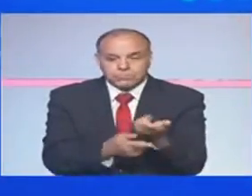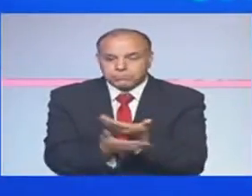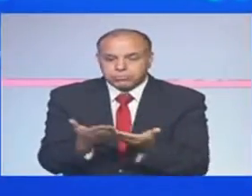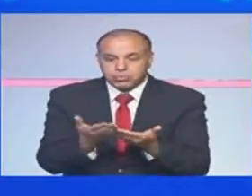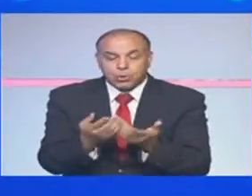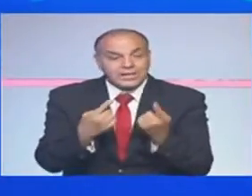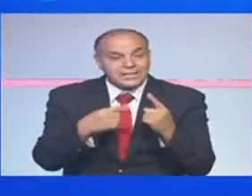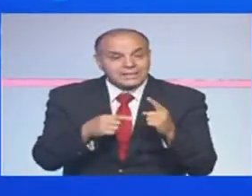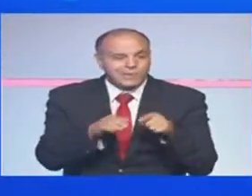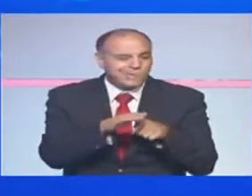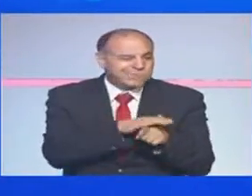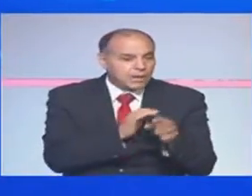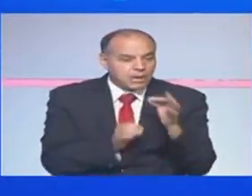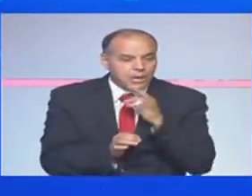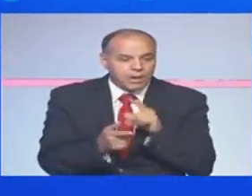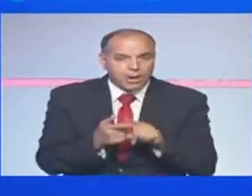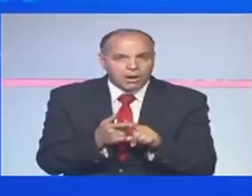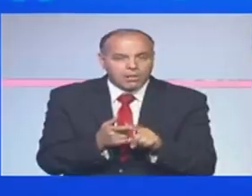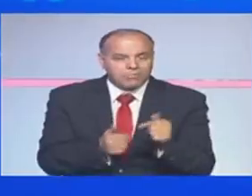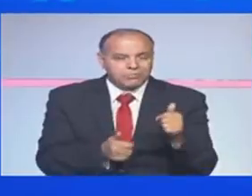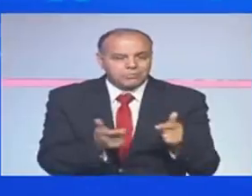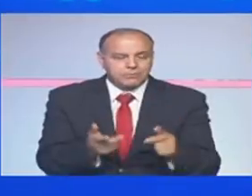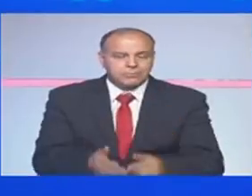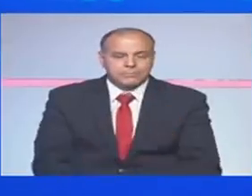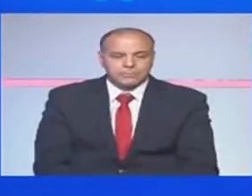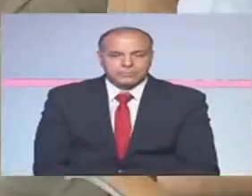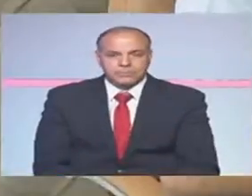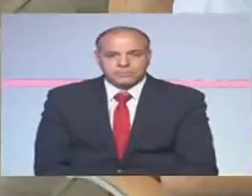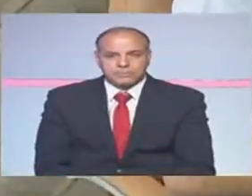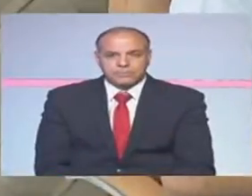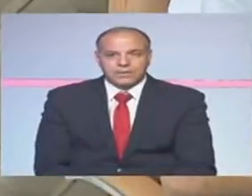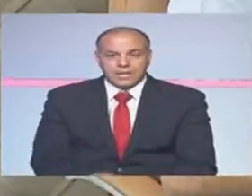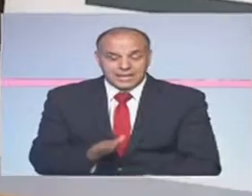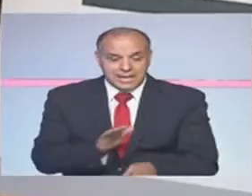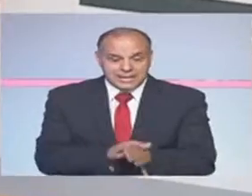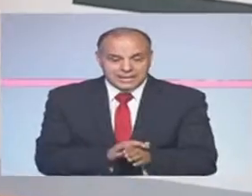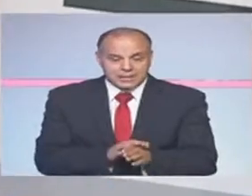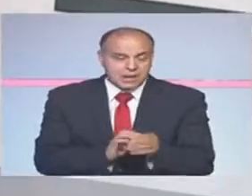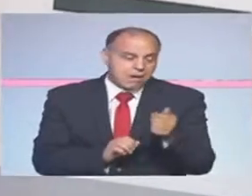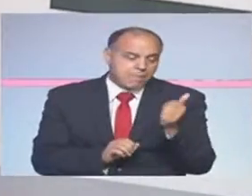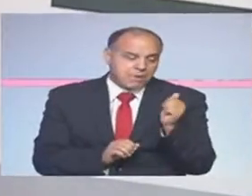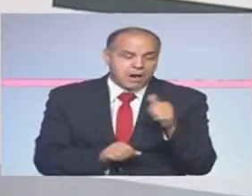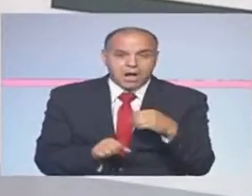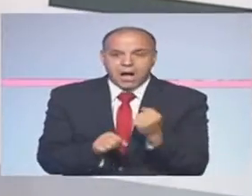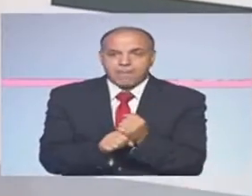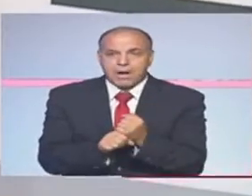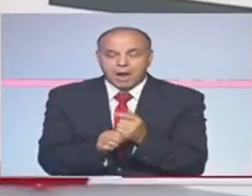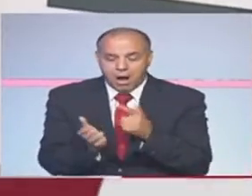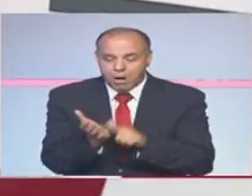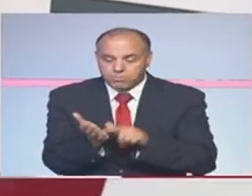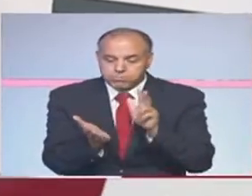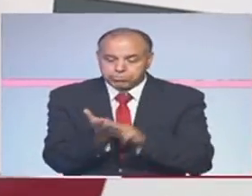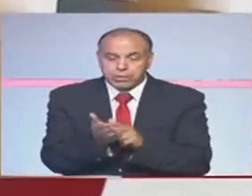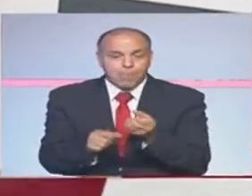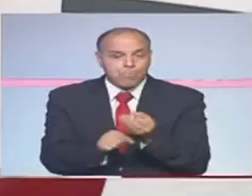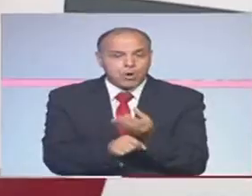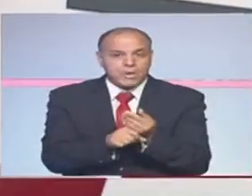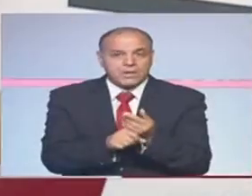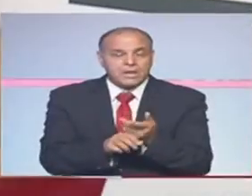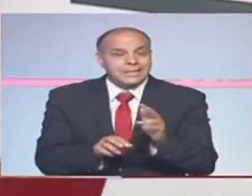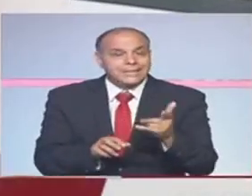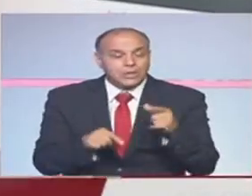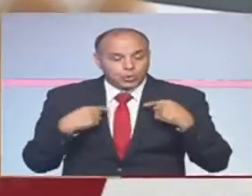وتصدي للاحتكار والمضاربه ان تلقى منذ يوم امس العمل بتطبيقه المعلوماتيه التي